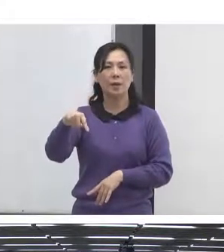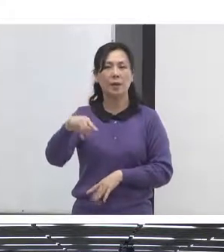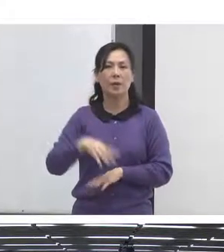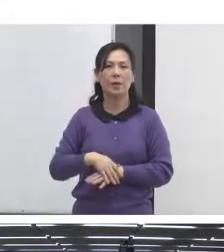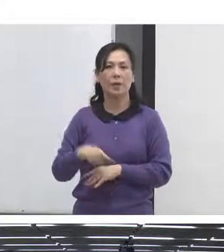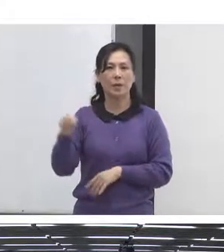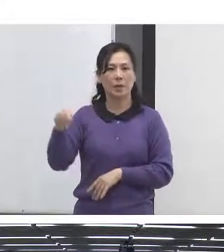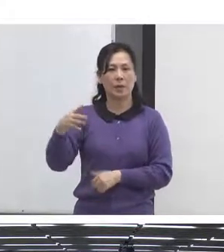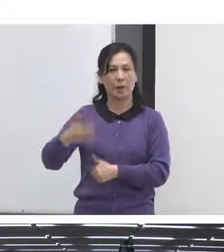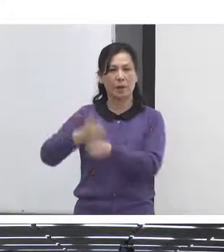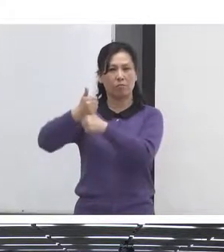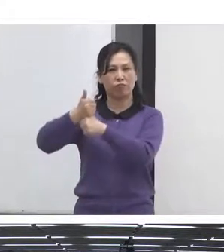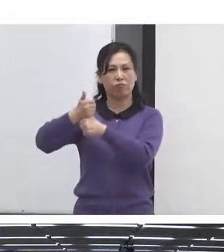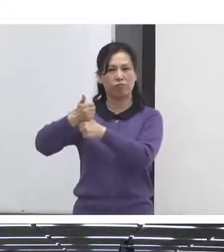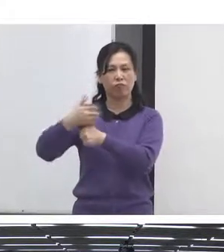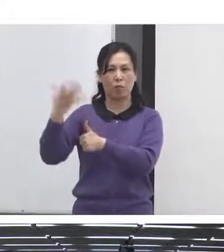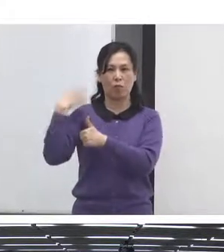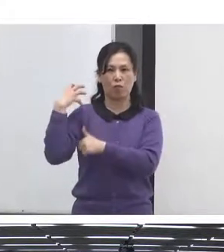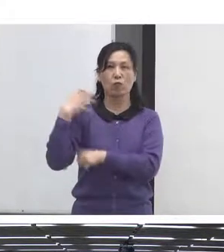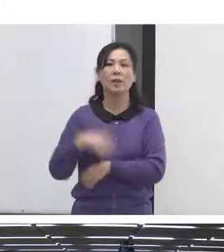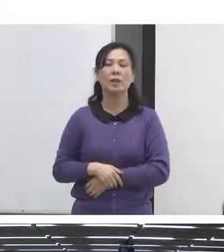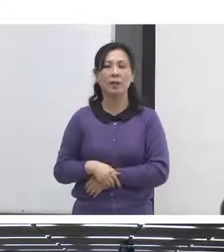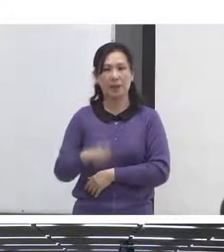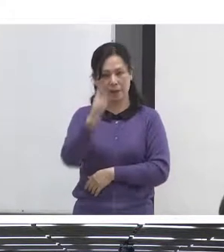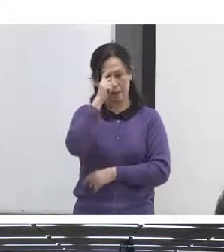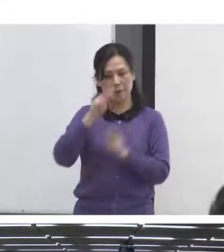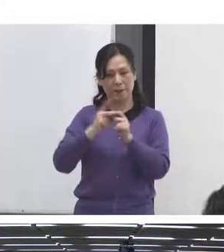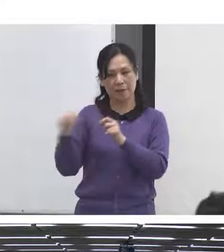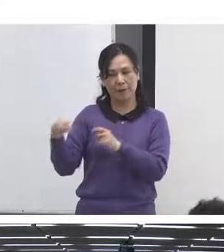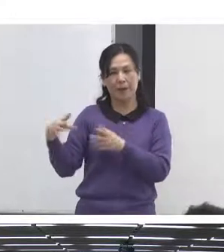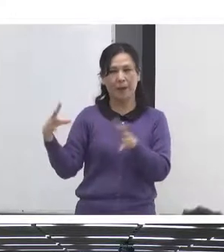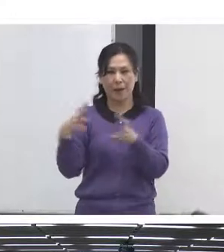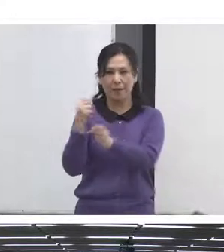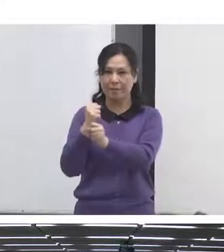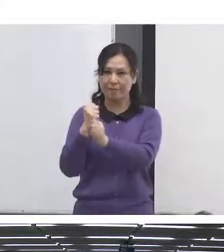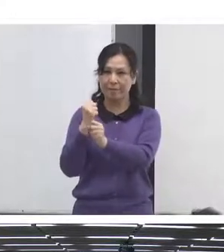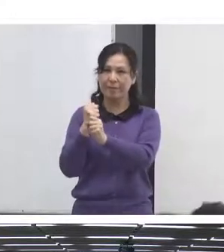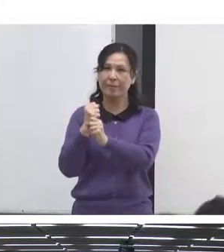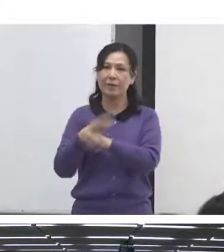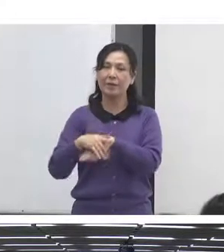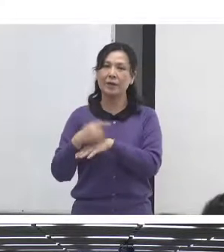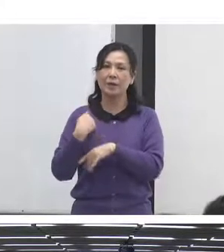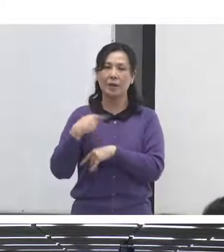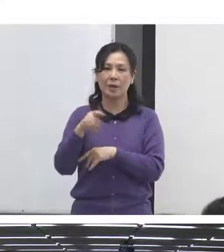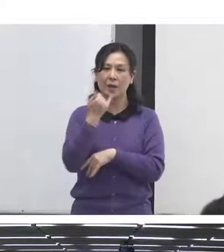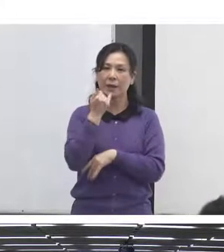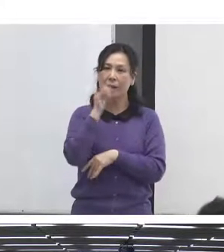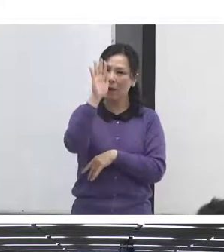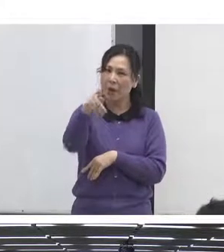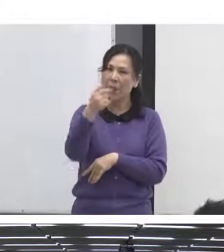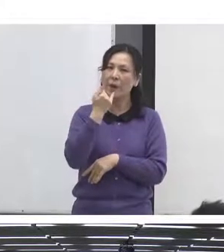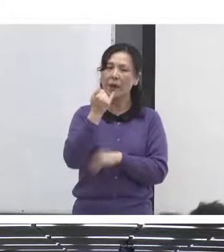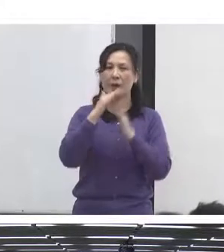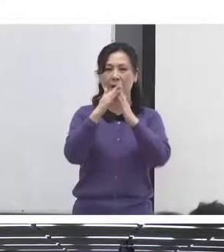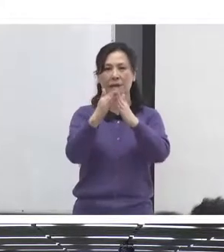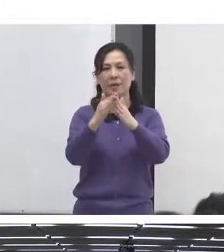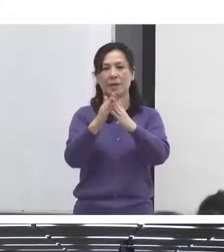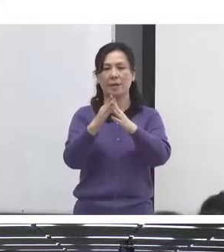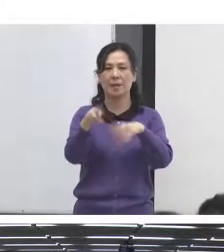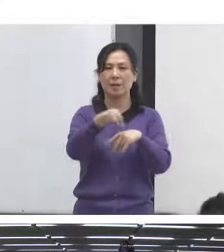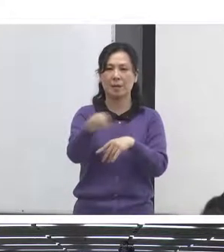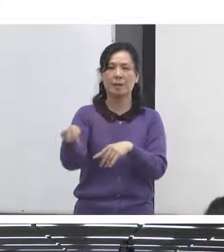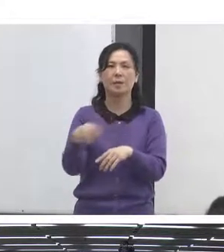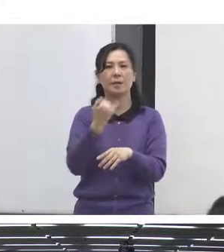research institute 来主导。那我们就是很希望可以跟他们密切的合作，那并且发展出一些未来的一个城市的一些相关的